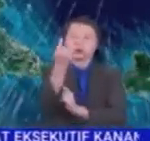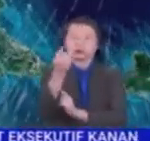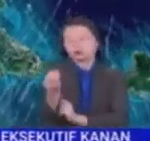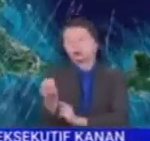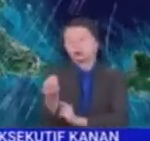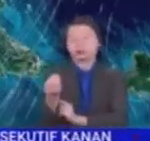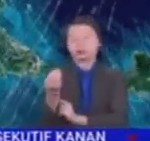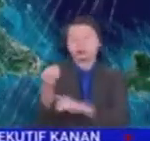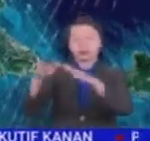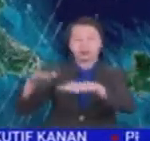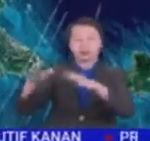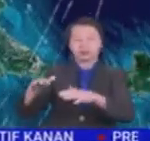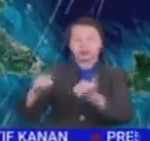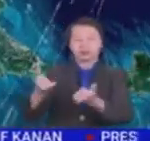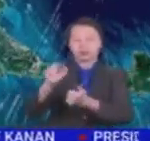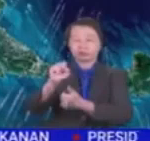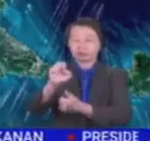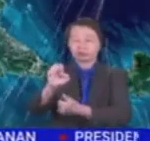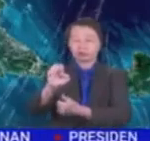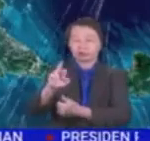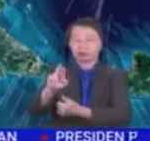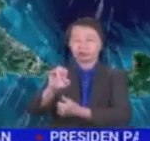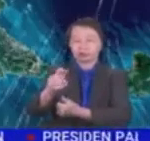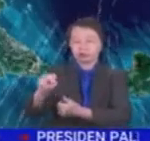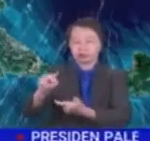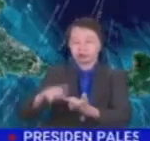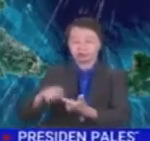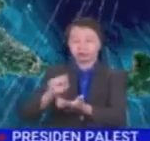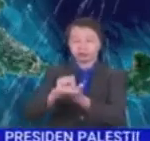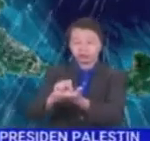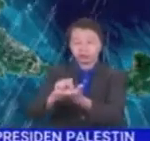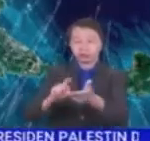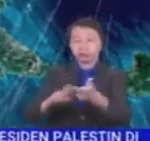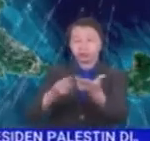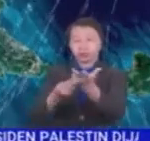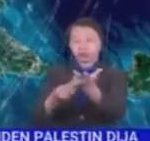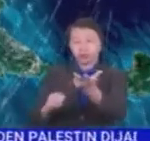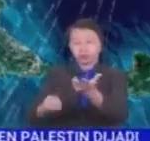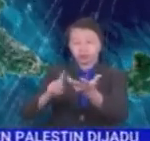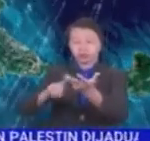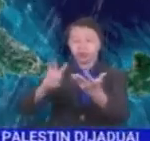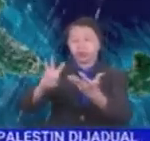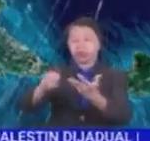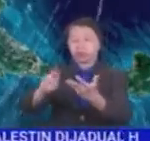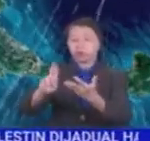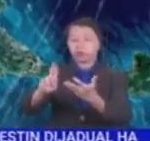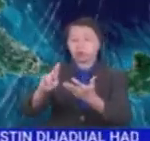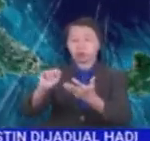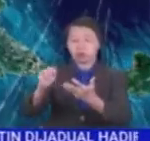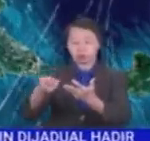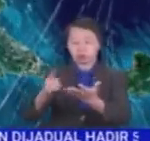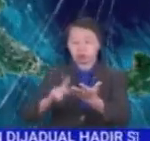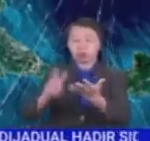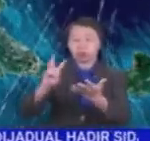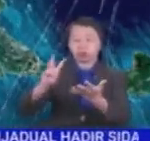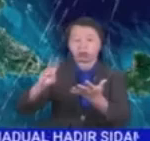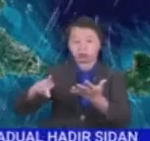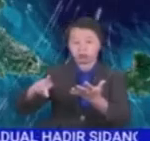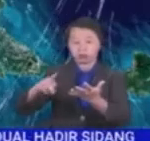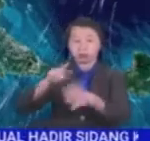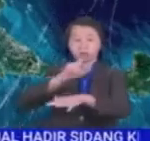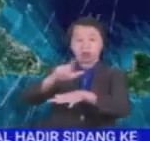beberapa bahagian seperti di Serian, Sibu, Miri dan Mukah di negeri Sarawak, juga di sekitar wilayah Persekutuan